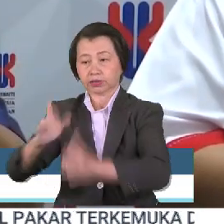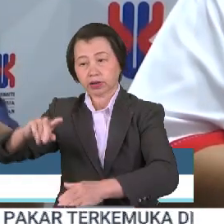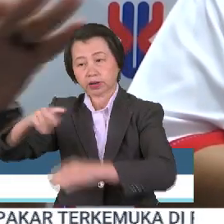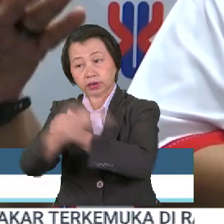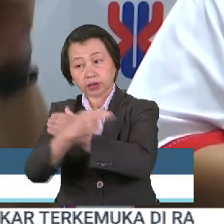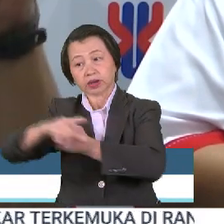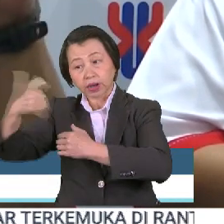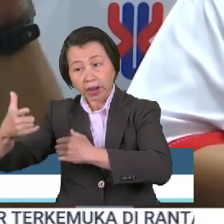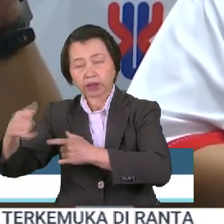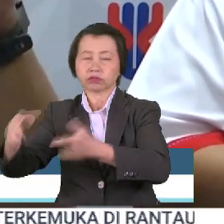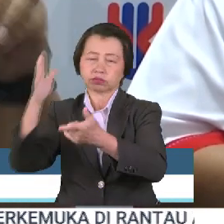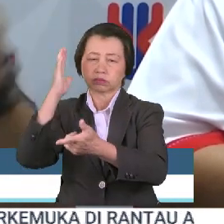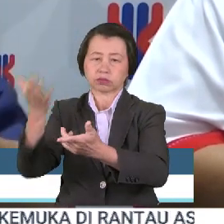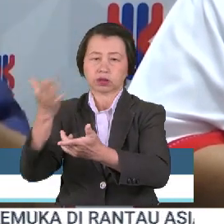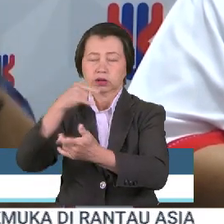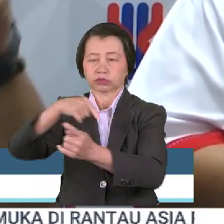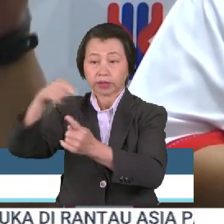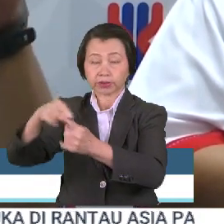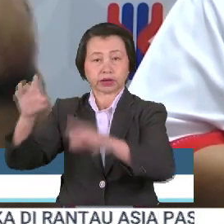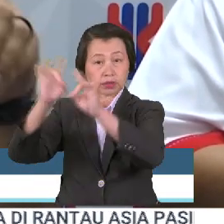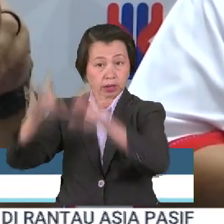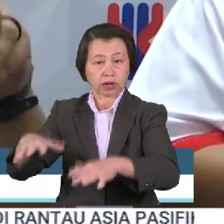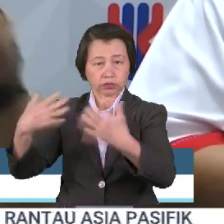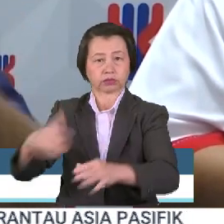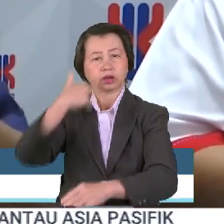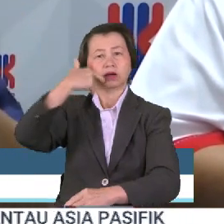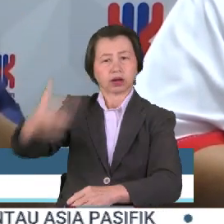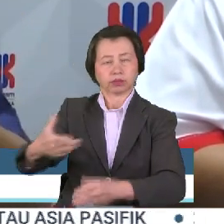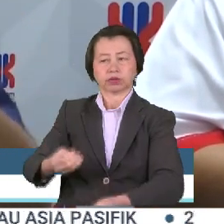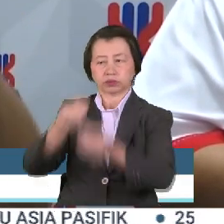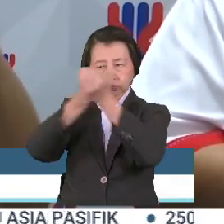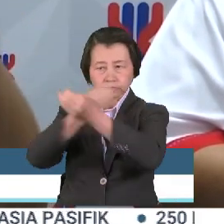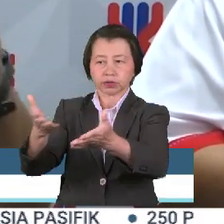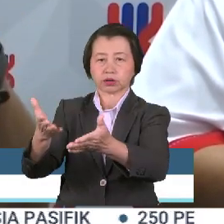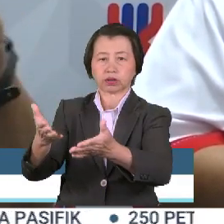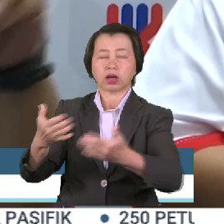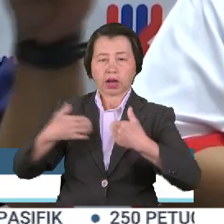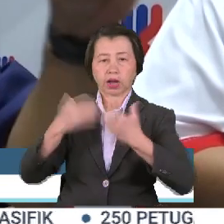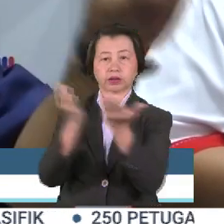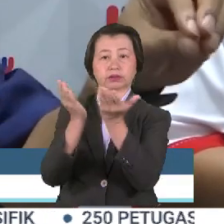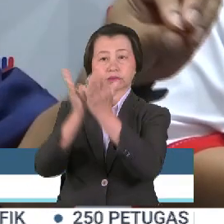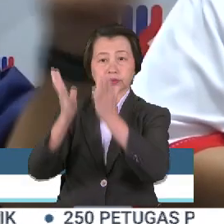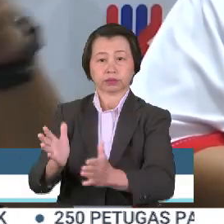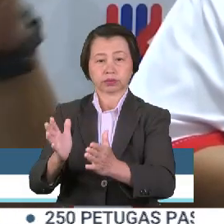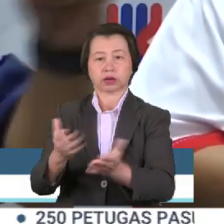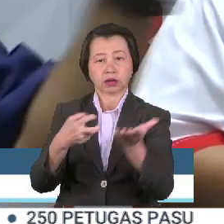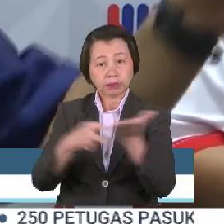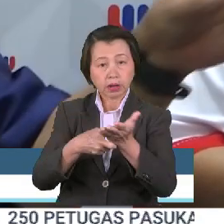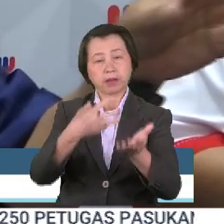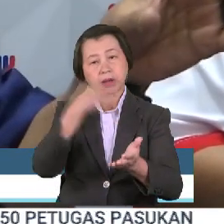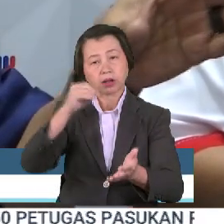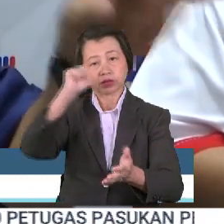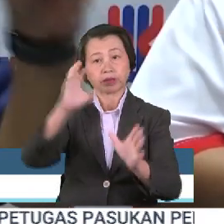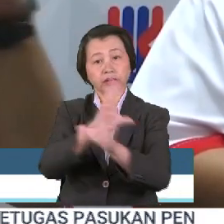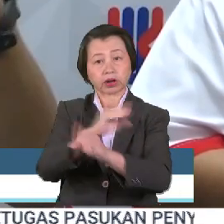memang buat jangkaan kerana tarikh examination tu sudah lama diberitahu. Jadi ada pelajar-pelajar yang dah beli tiket Sabah Sarawak nak